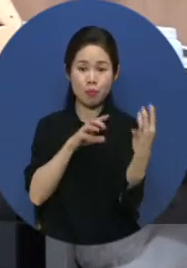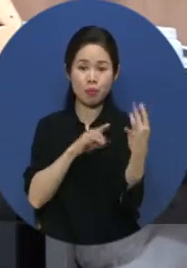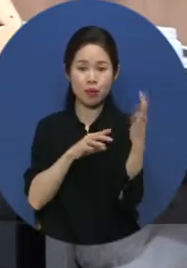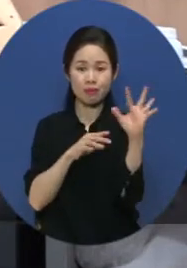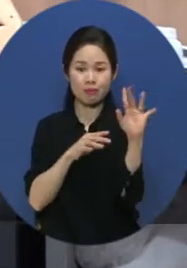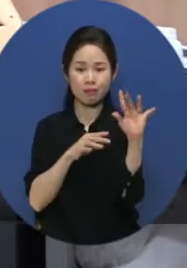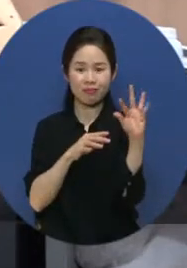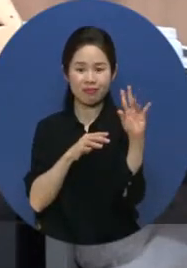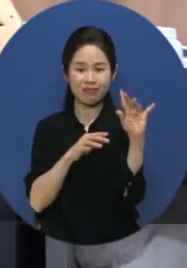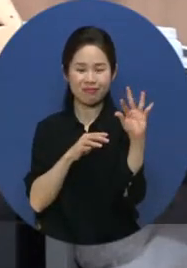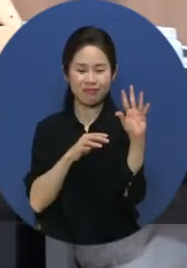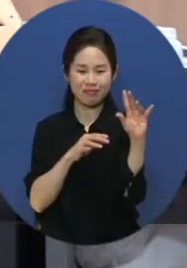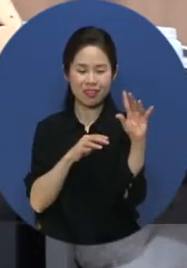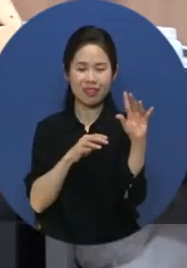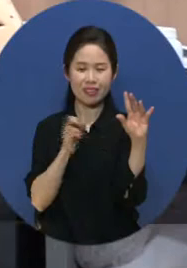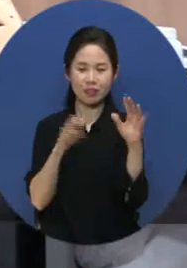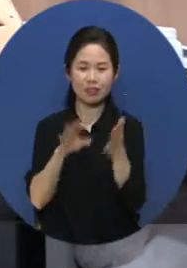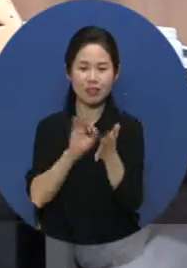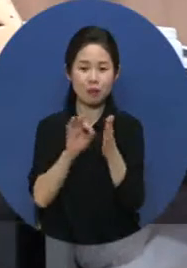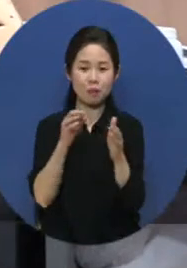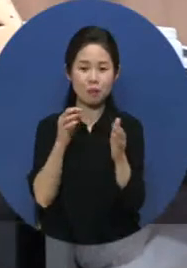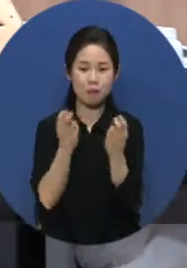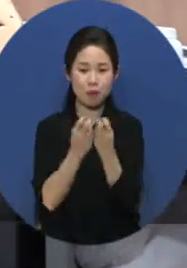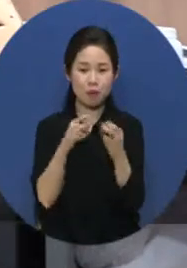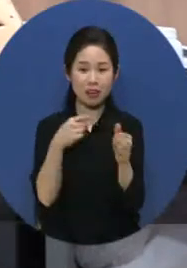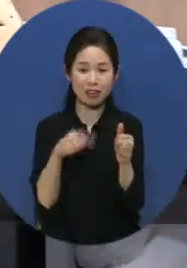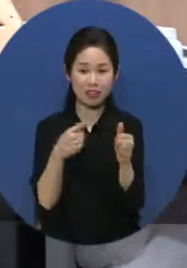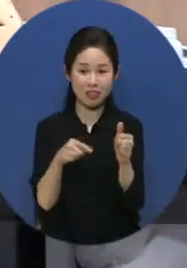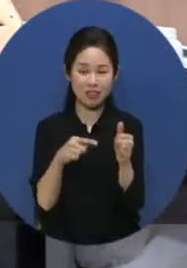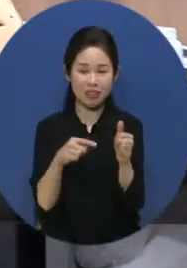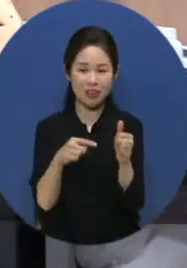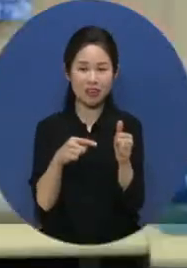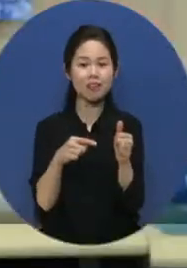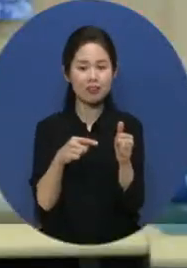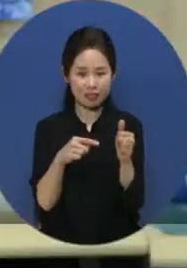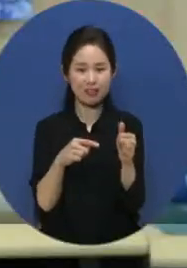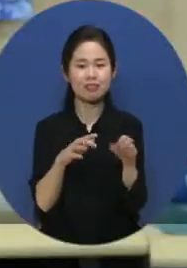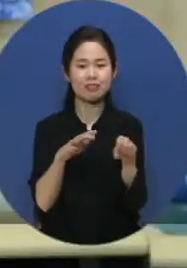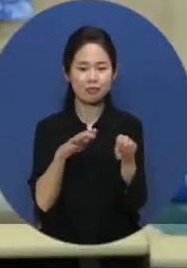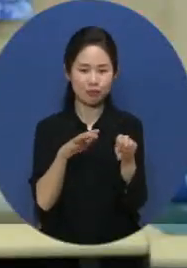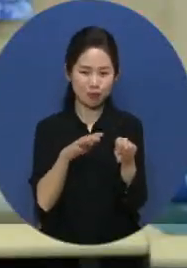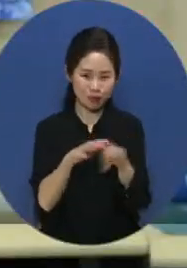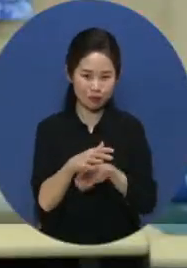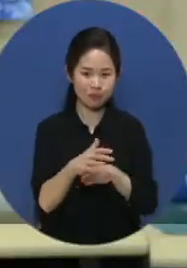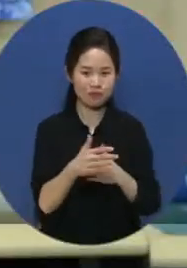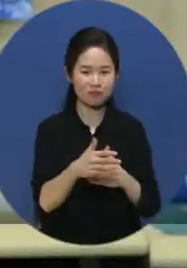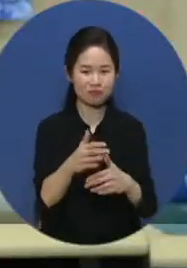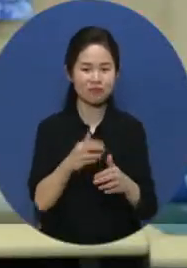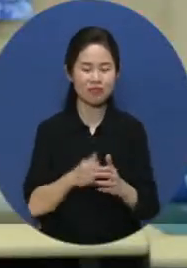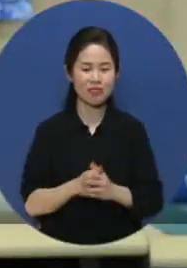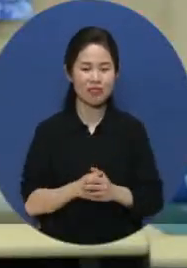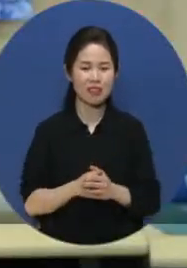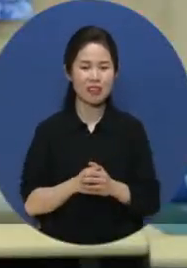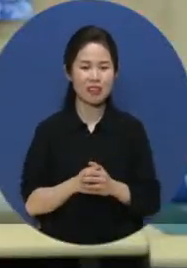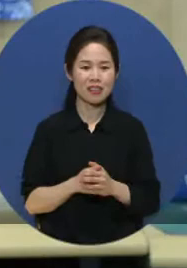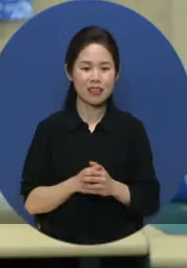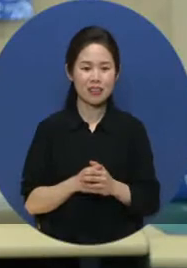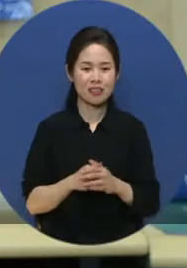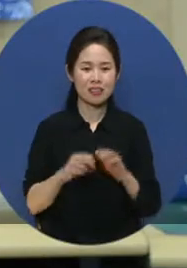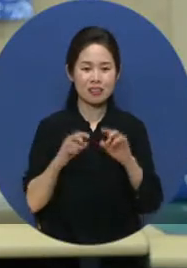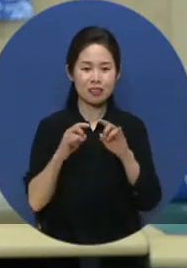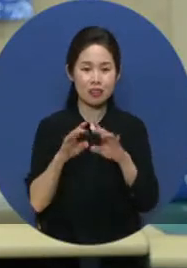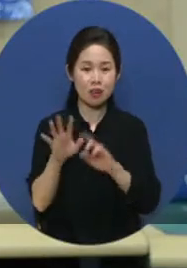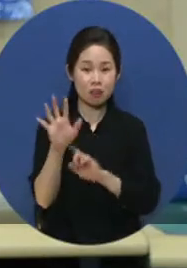이제 사용법을 가르치고 뭐 그런 식으로 이제 제품이 인도가 됩니다. 그래서 전자예술 제작 과정에 대해 설명을 드리자면 이제 저희가